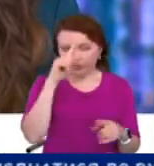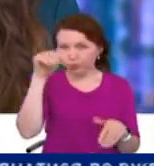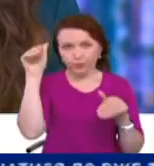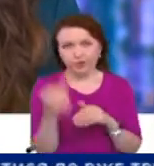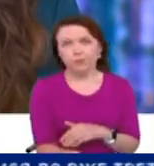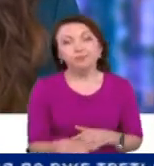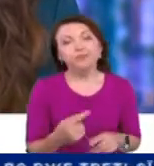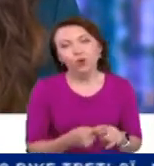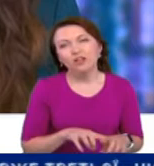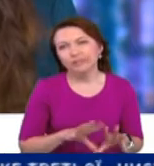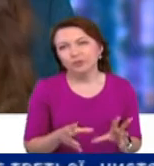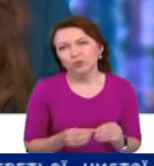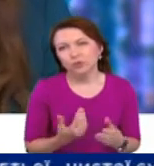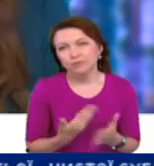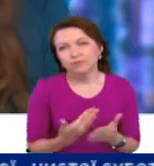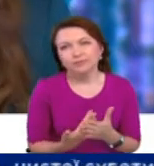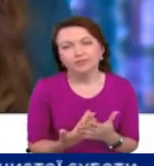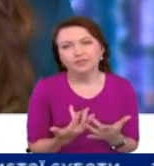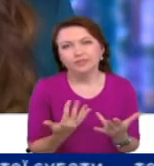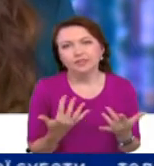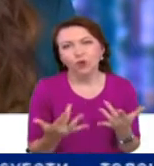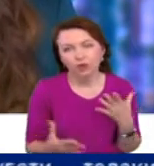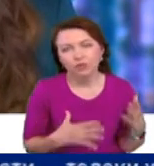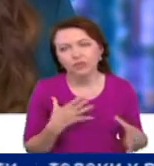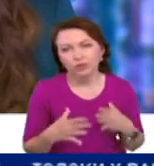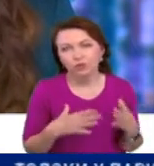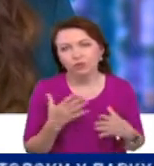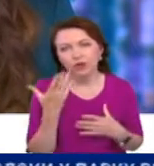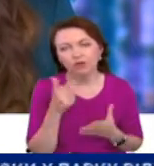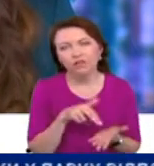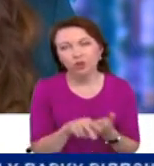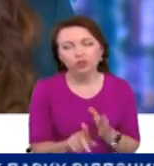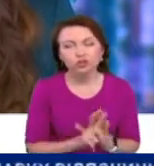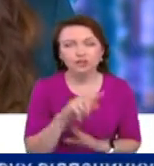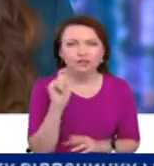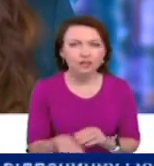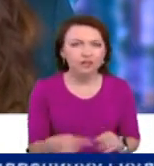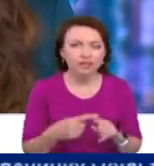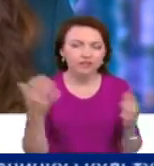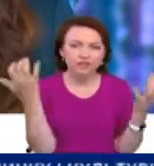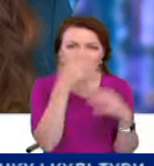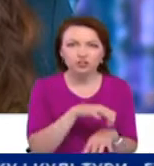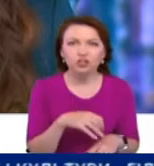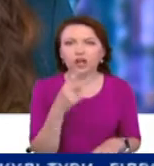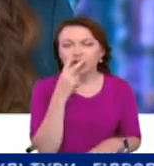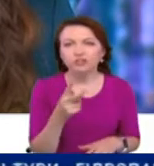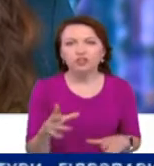Но это все буквально длится ровно столько, сколько мы тренируемся. Когда ты выходишь на старт, ты этого не видишь. Ты видишь